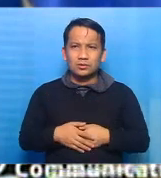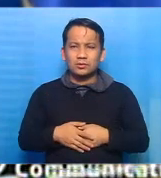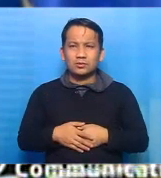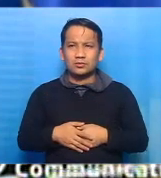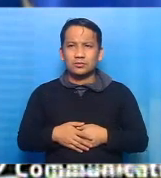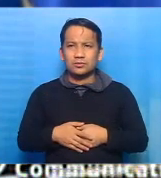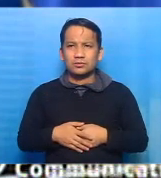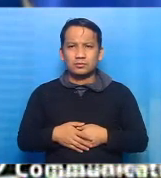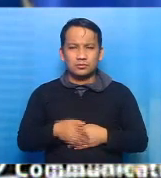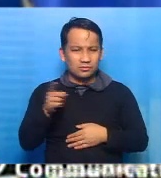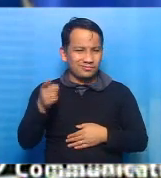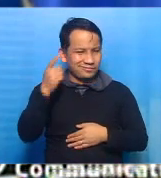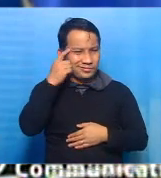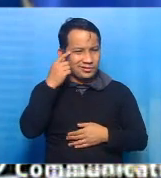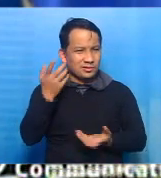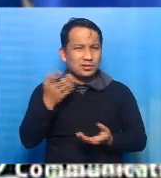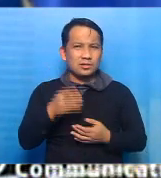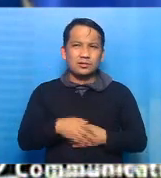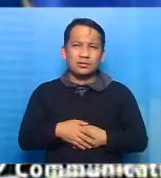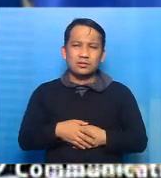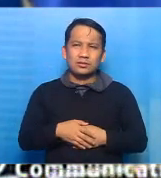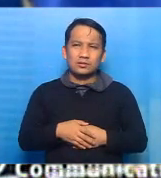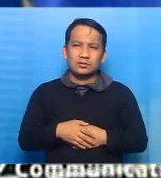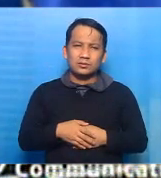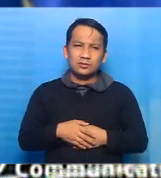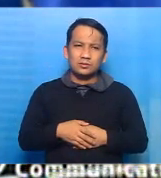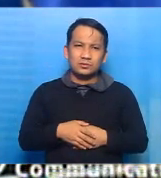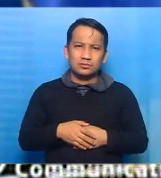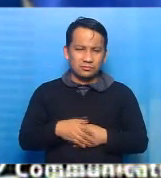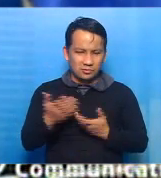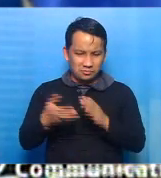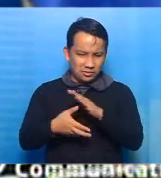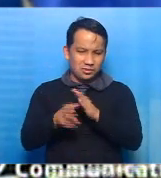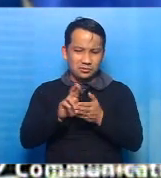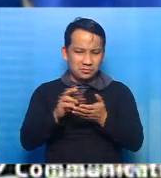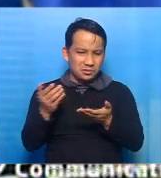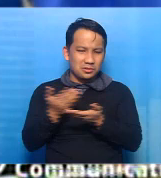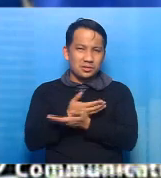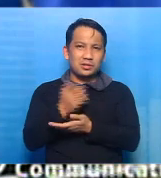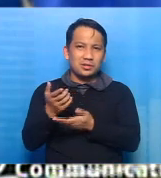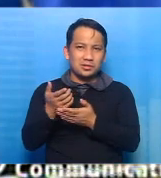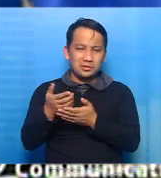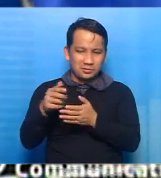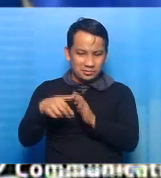more. I think that you need a refresher course